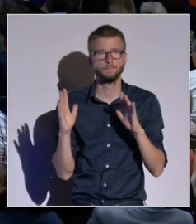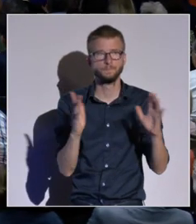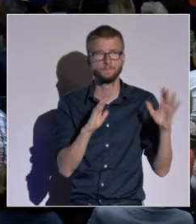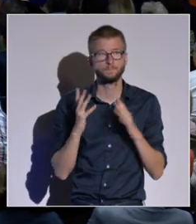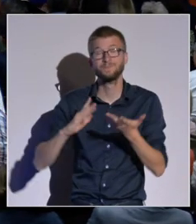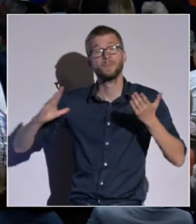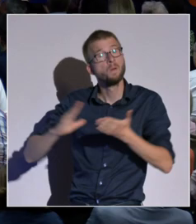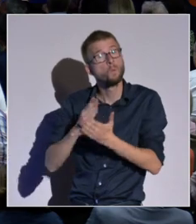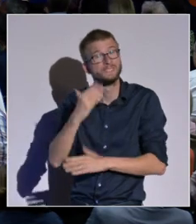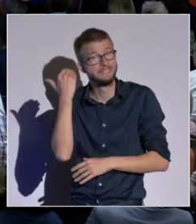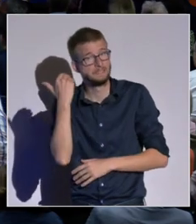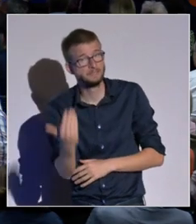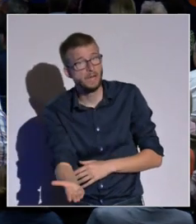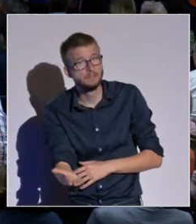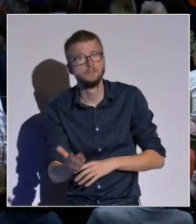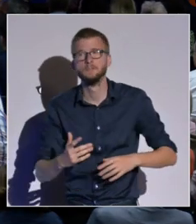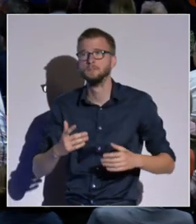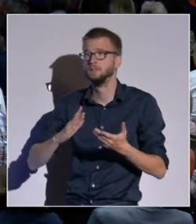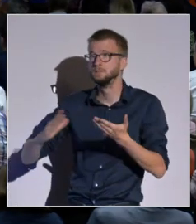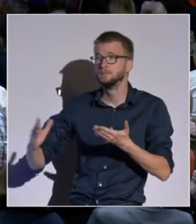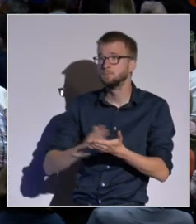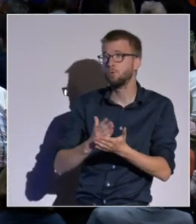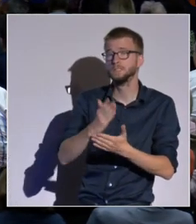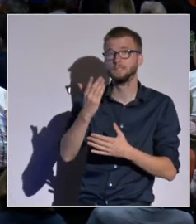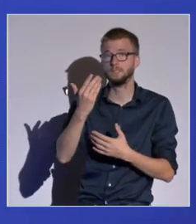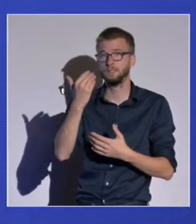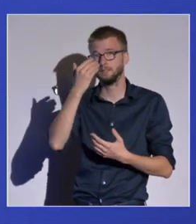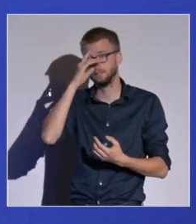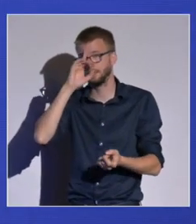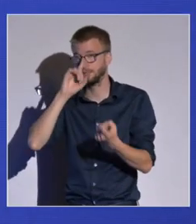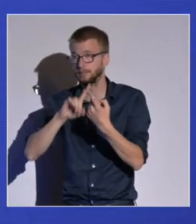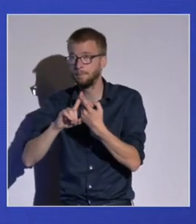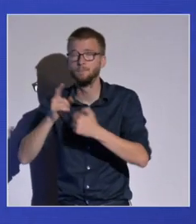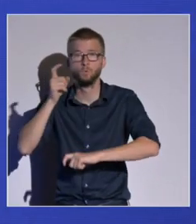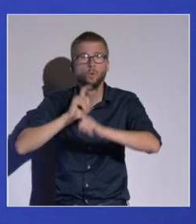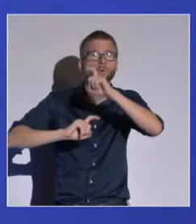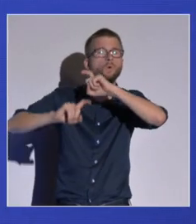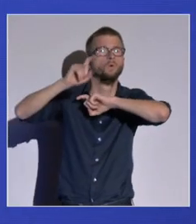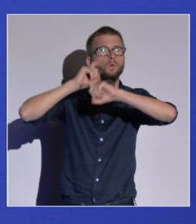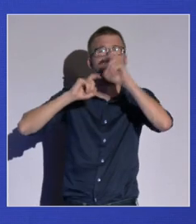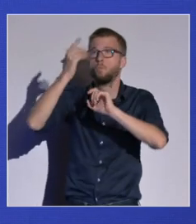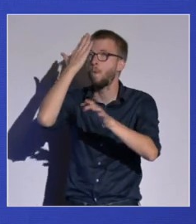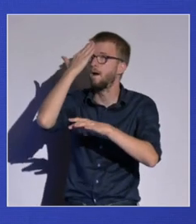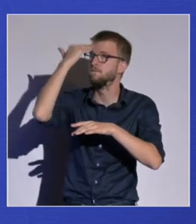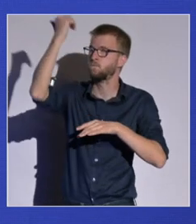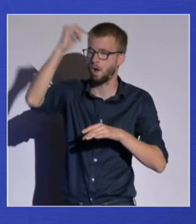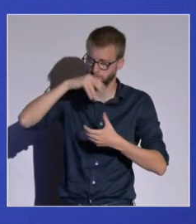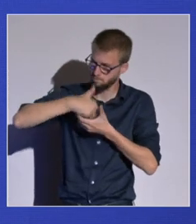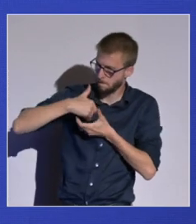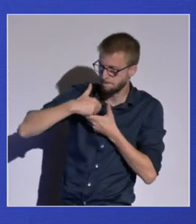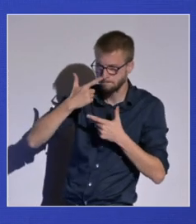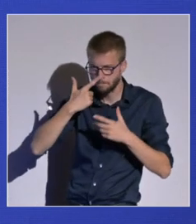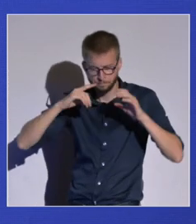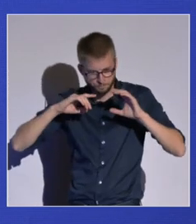C'est ce projet-là, le projet du retour à une foi en nous-mêmes, à